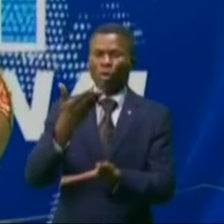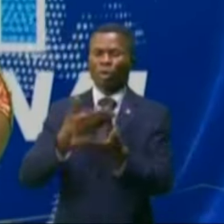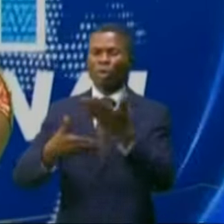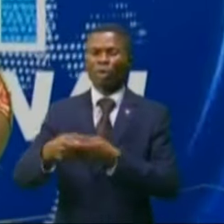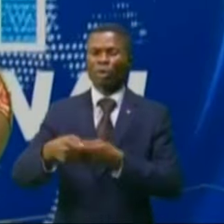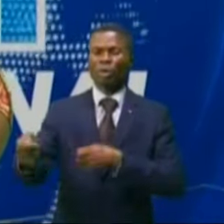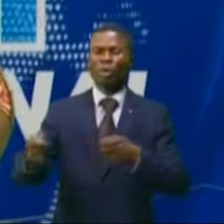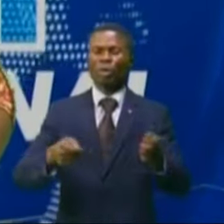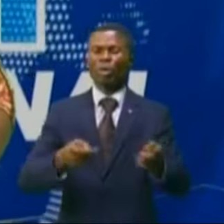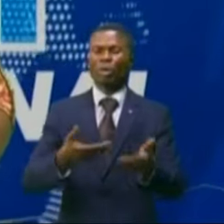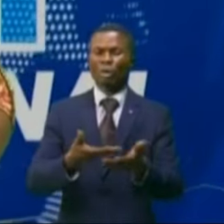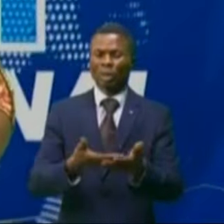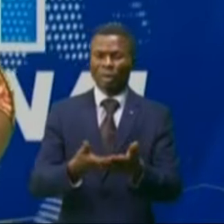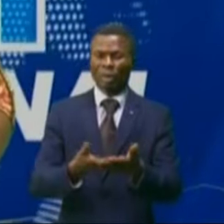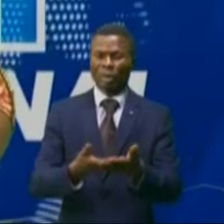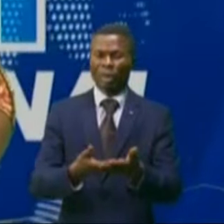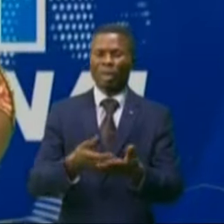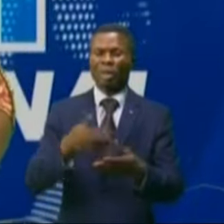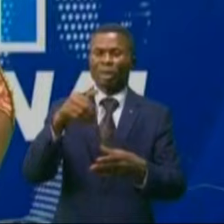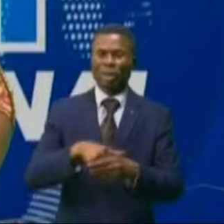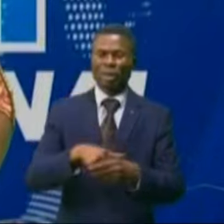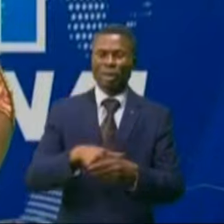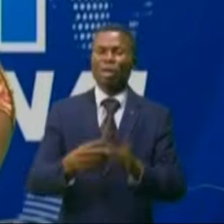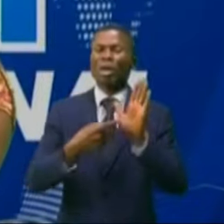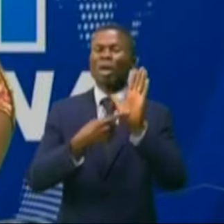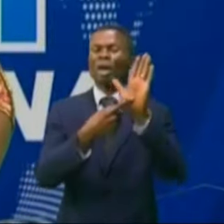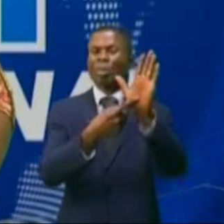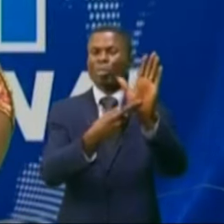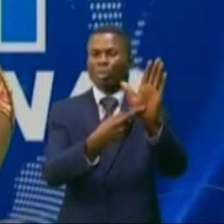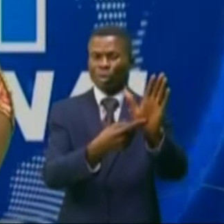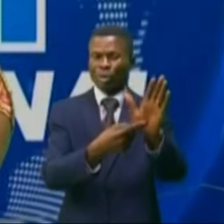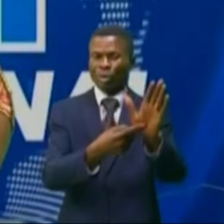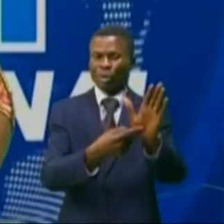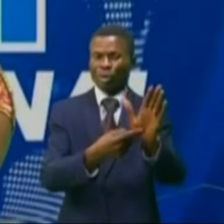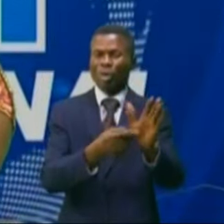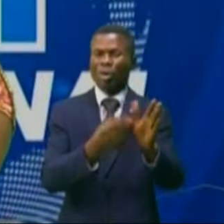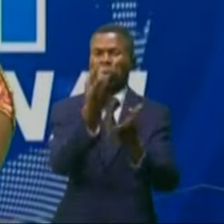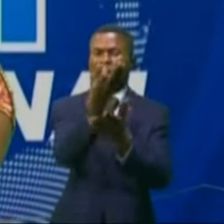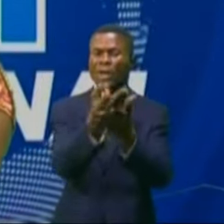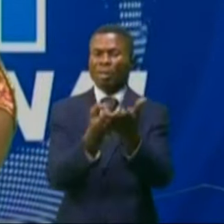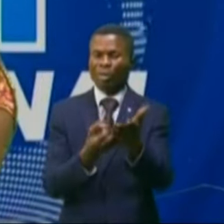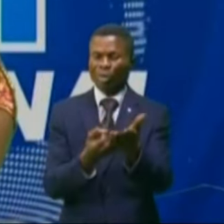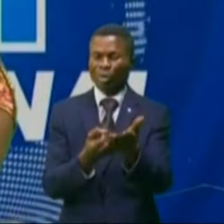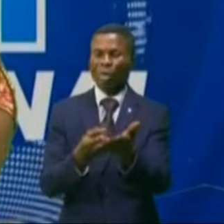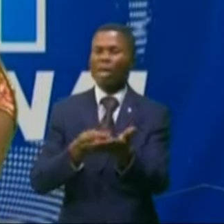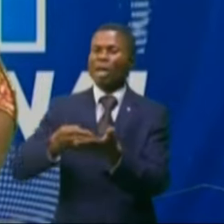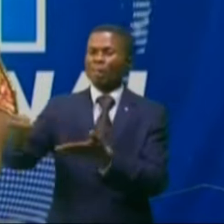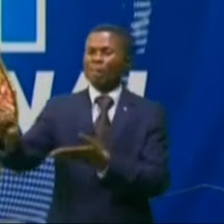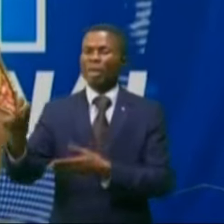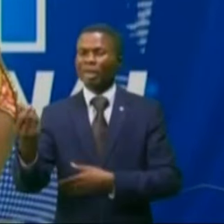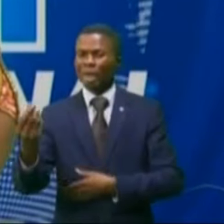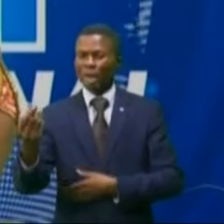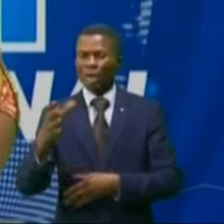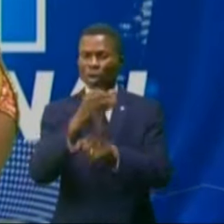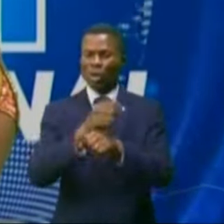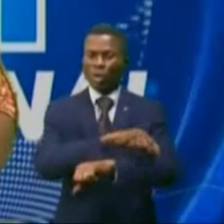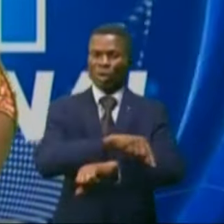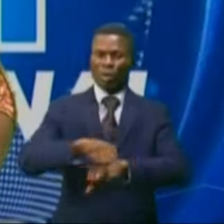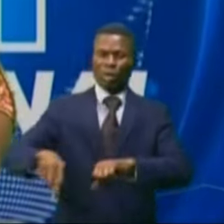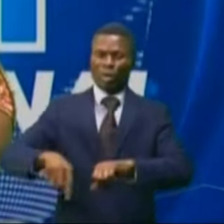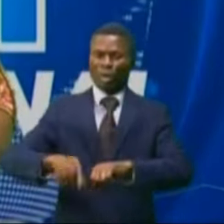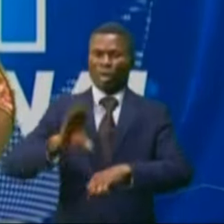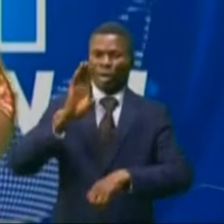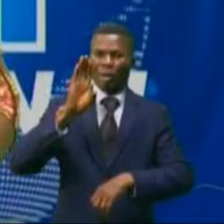des marchés sur présentation d'un bordereau du versement obtenu au siège de la